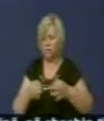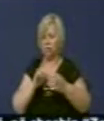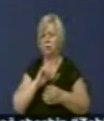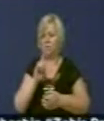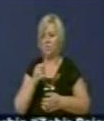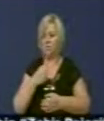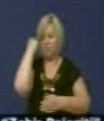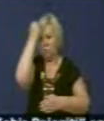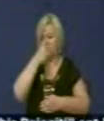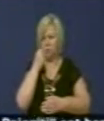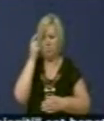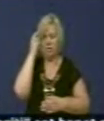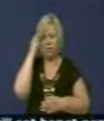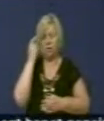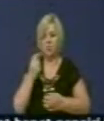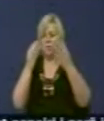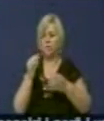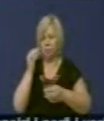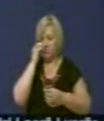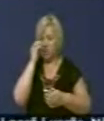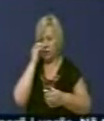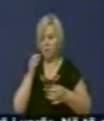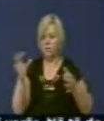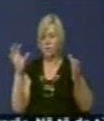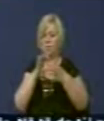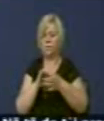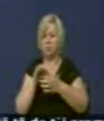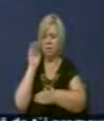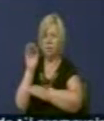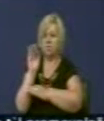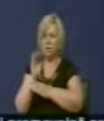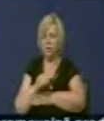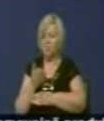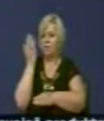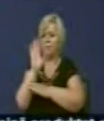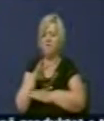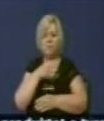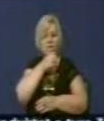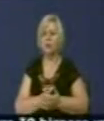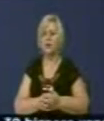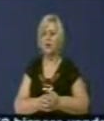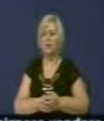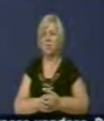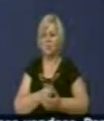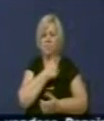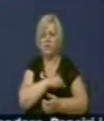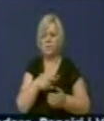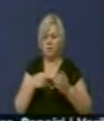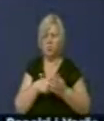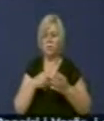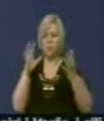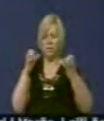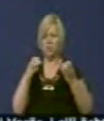e Euleksit në Kosovë, e cila si përvendosur krizës së Kosovës, në fakt është e lidhur edhe me një krizë në të cilën po